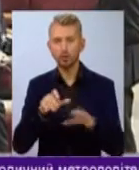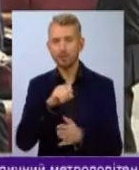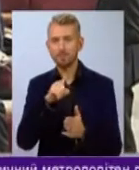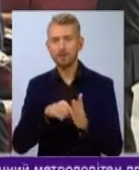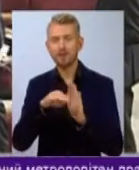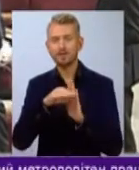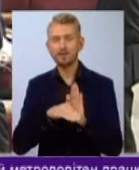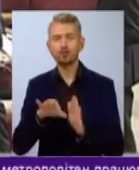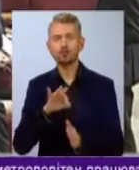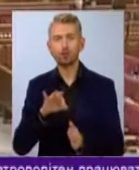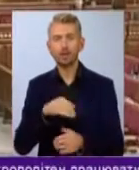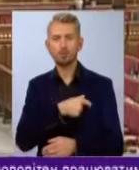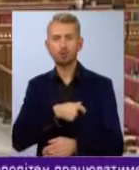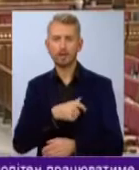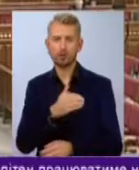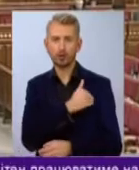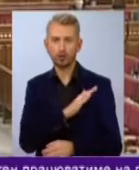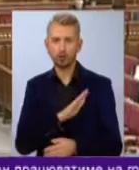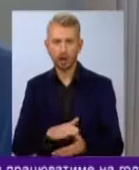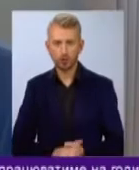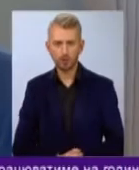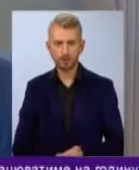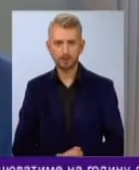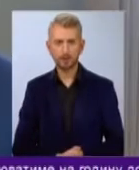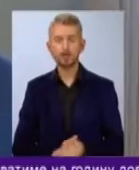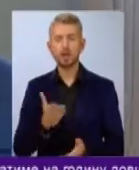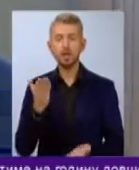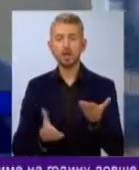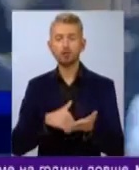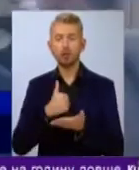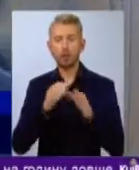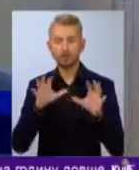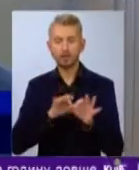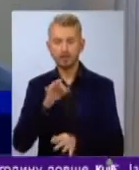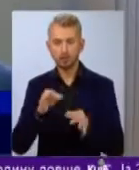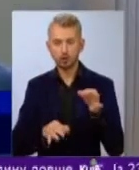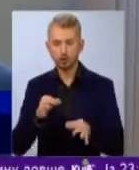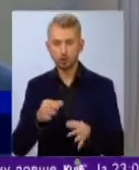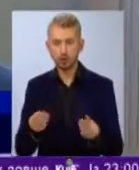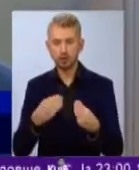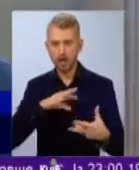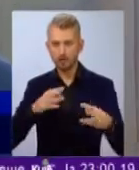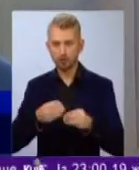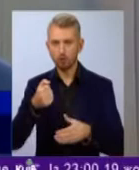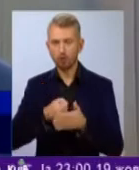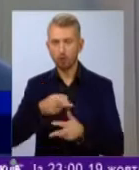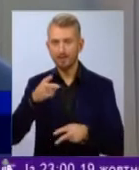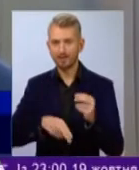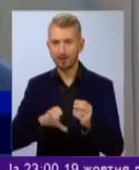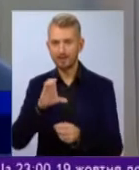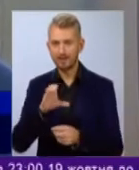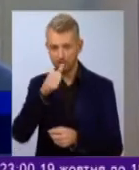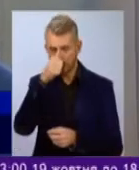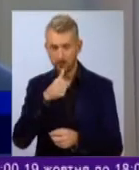щодо депутатської недоторканності. Якщо Конституційний суд дасть нам висновок до кінця січня, то ми можемо вже в